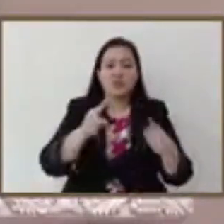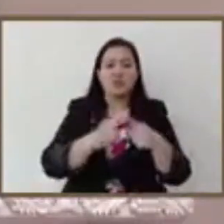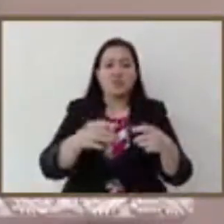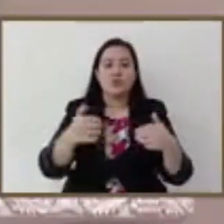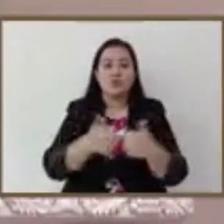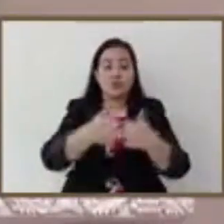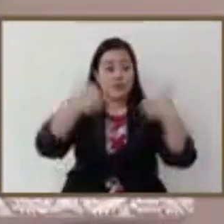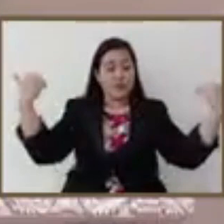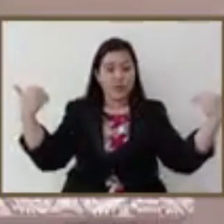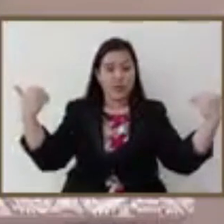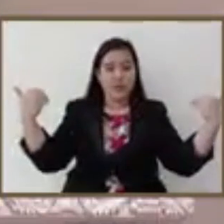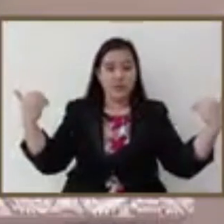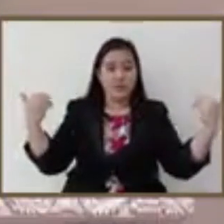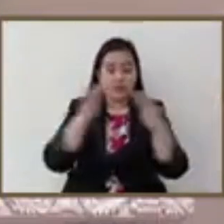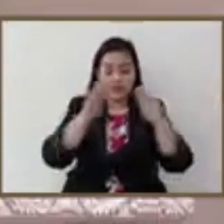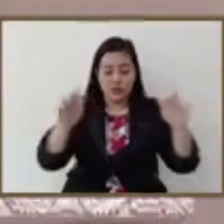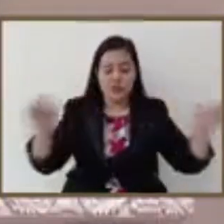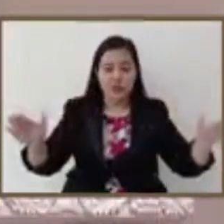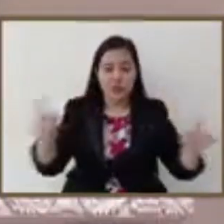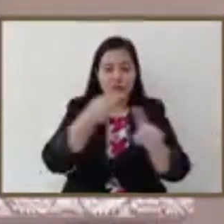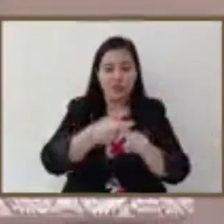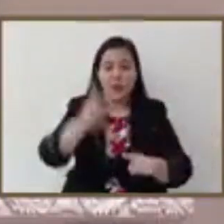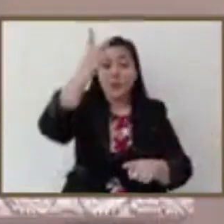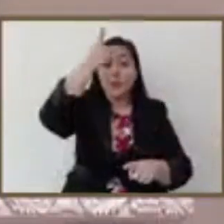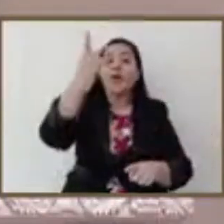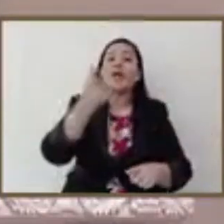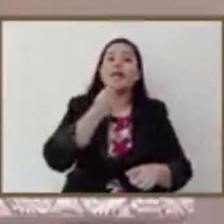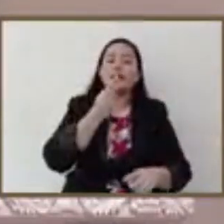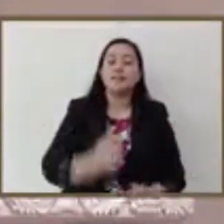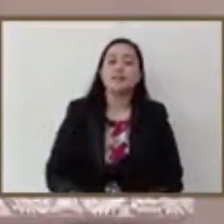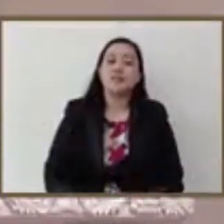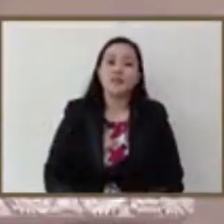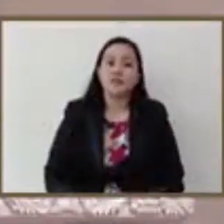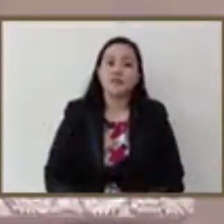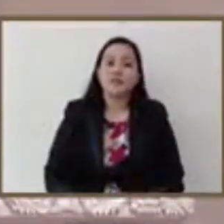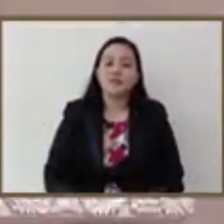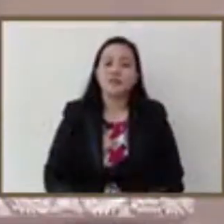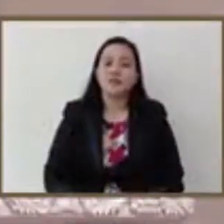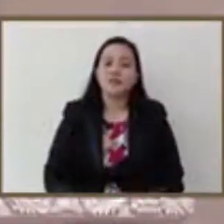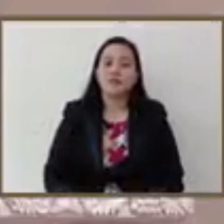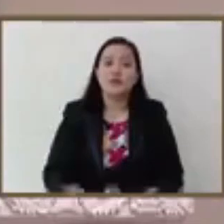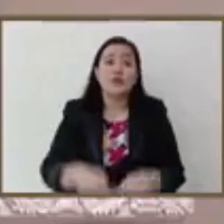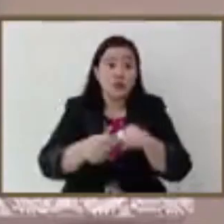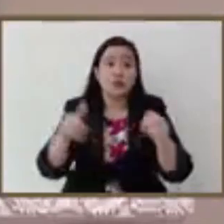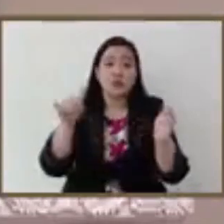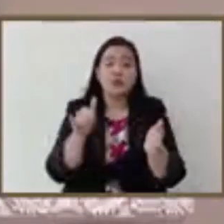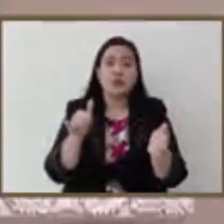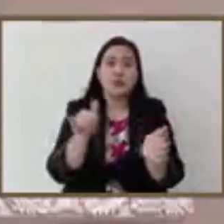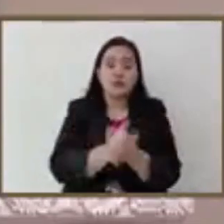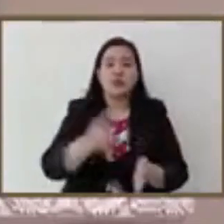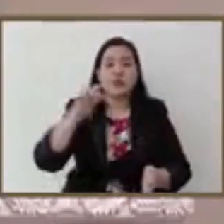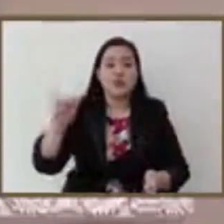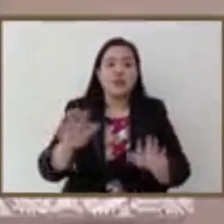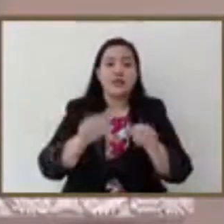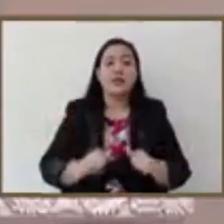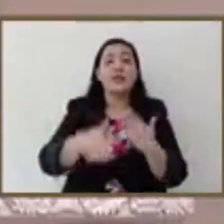You see that? Para masira ang buhay ng mga kabataan, ilayo nila ngayon at kumbinsin sila ng mga bata na ang inyong